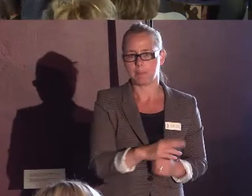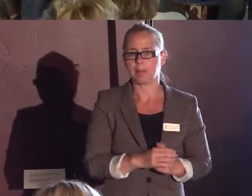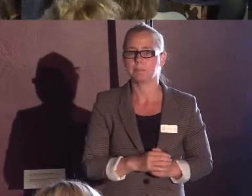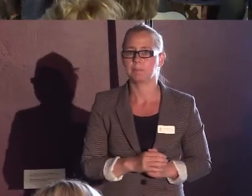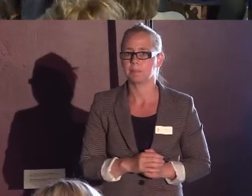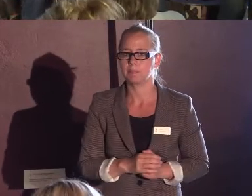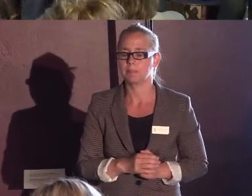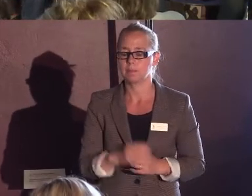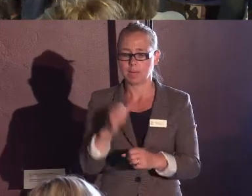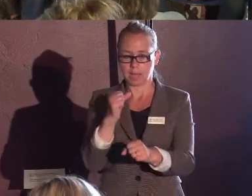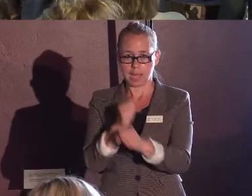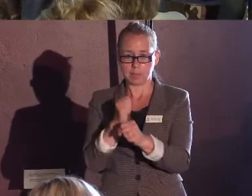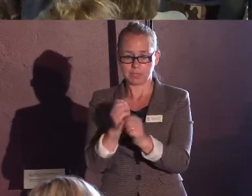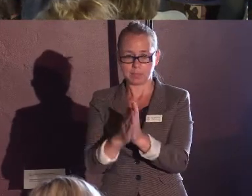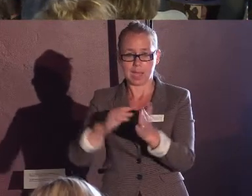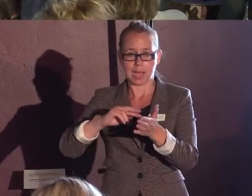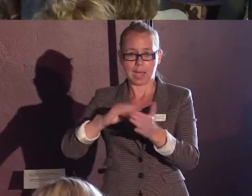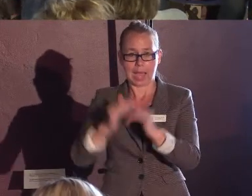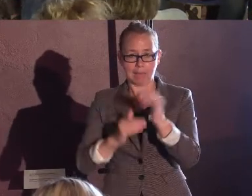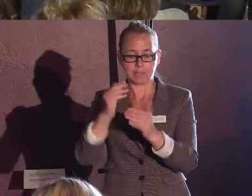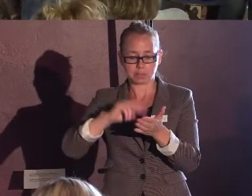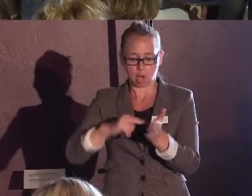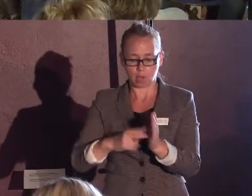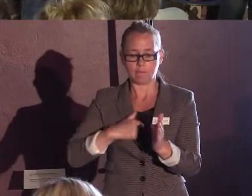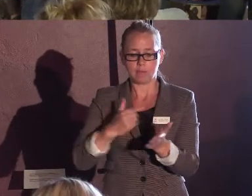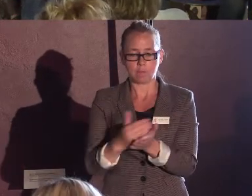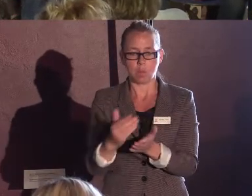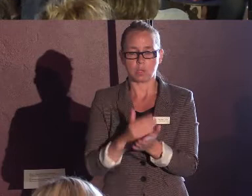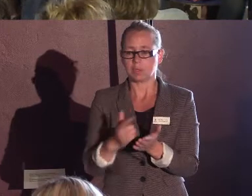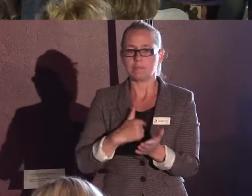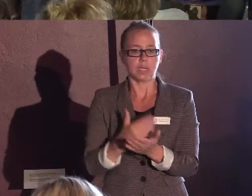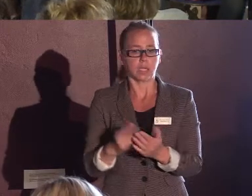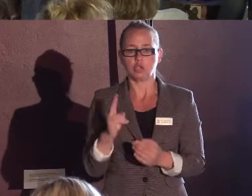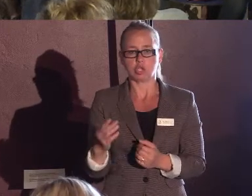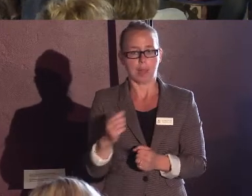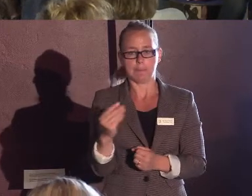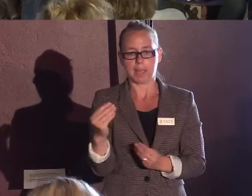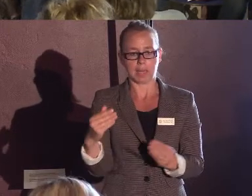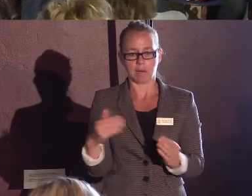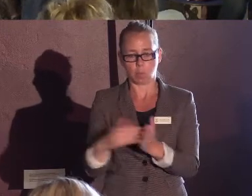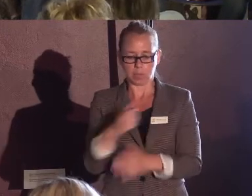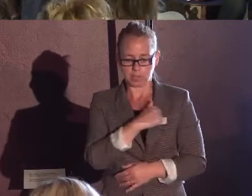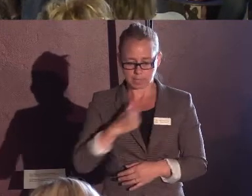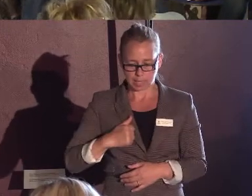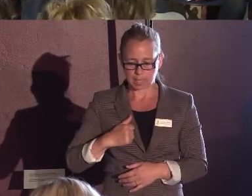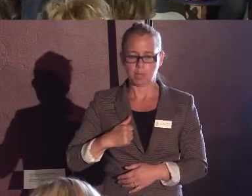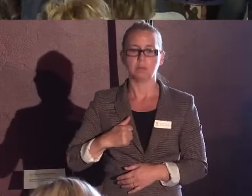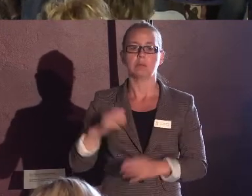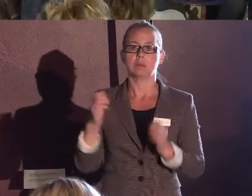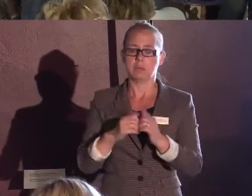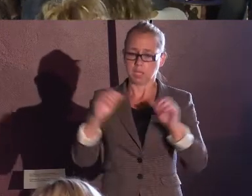När arbetet med handlingsplanen var slut så har vi gått vidare. Vi hade inga nya pengar från regeringen, men vi har ändå funnit det